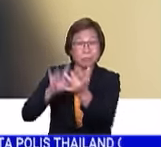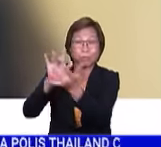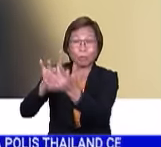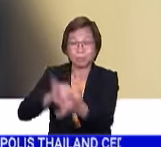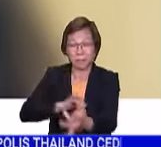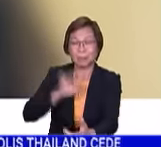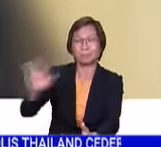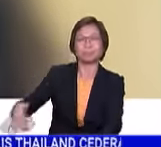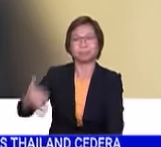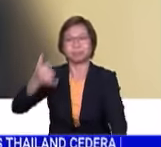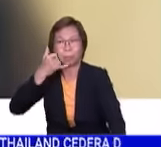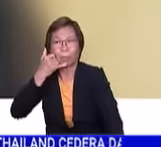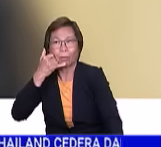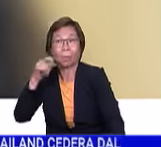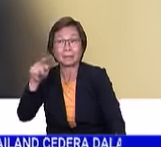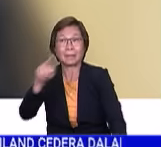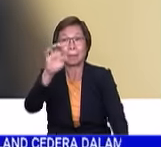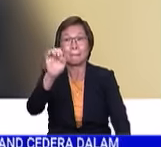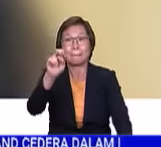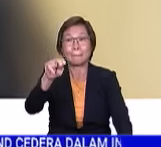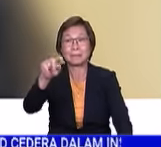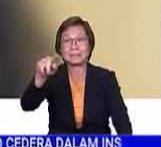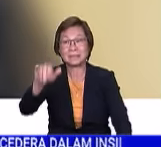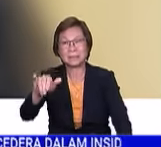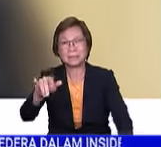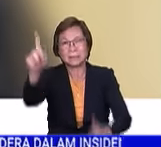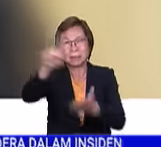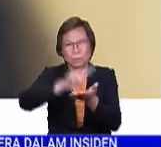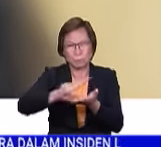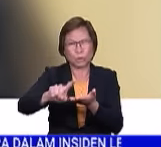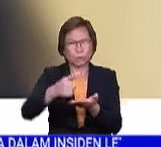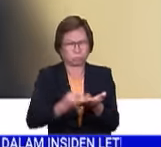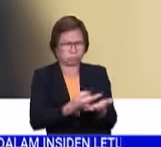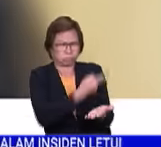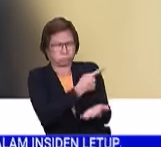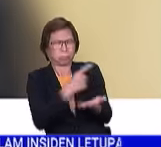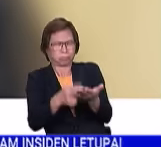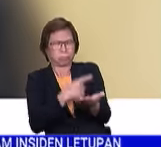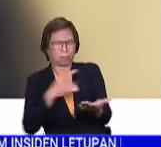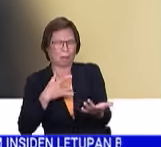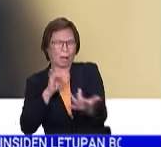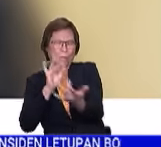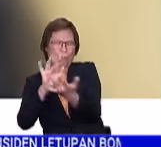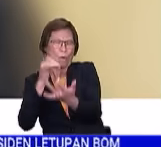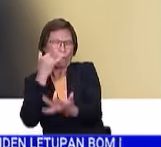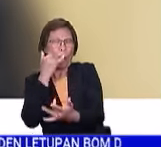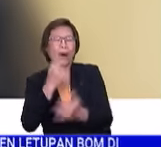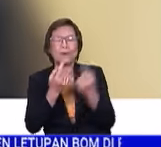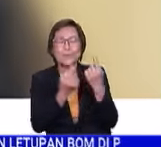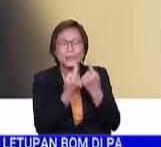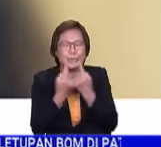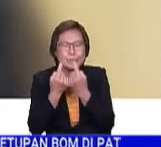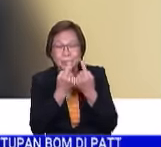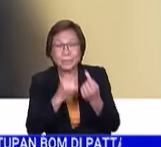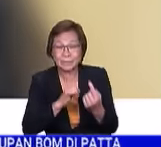sendiri berhubung dengan dia lebih kurang seminggu yang lepas hari jadi saya. Dia ada